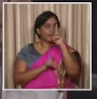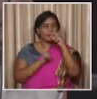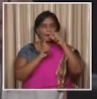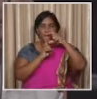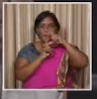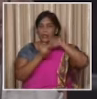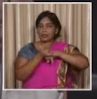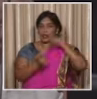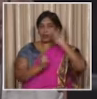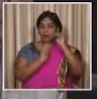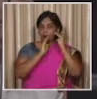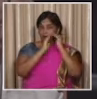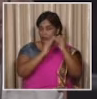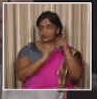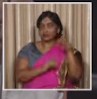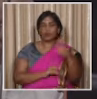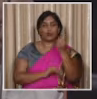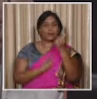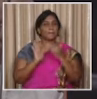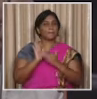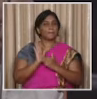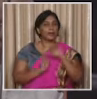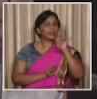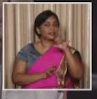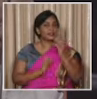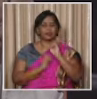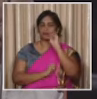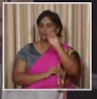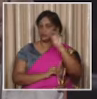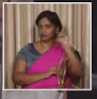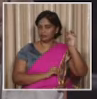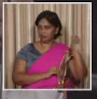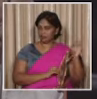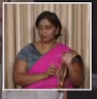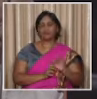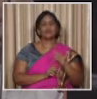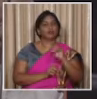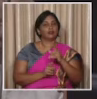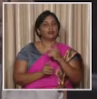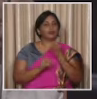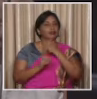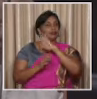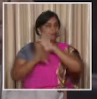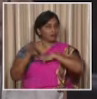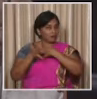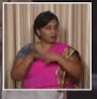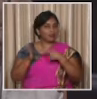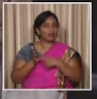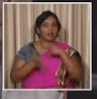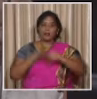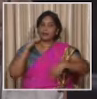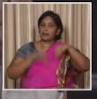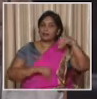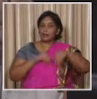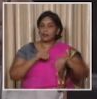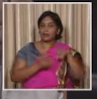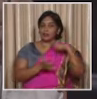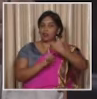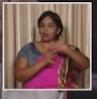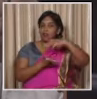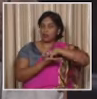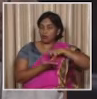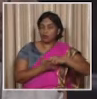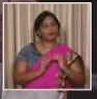ලේකම් කාර්යාලයකට රුපියල් මිලියන 100 බැගින් ලබා දී තිබෙනවා. විමධ්‍යගත අයවැය මගින් මැතිවන කොට්ටාසවල